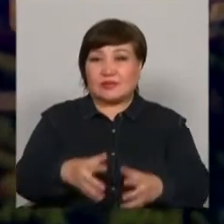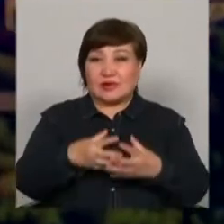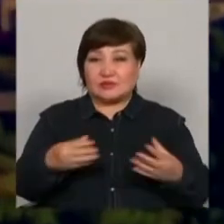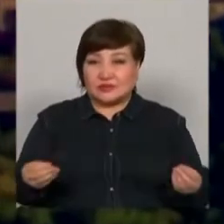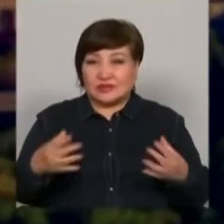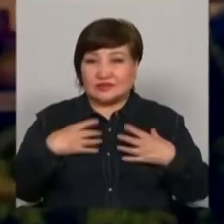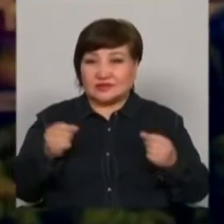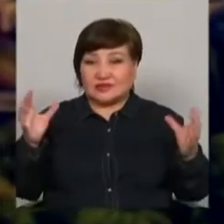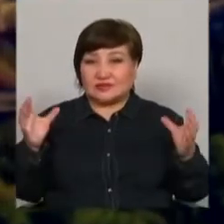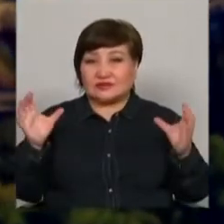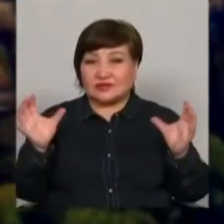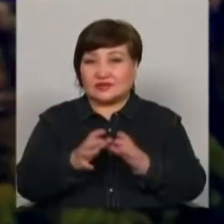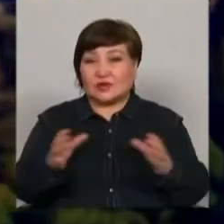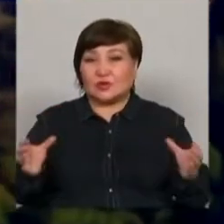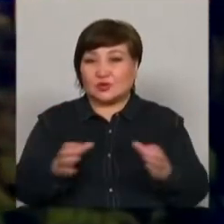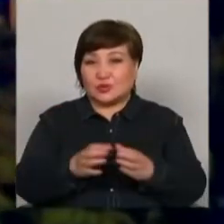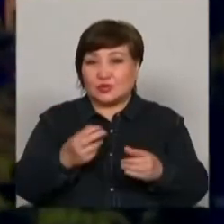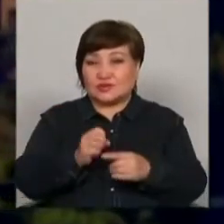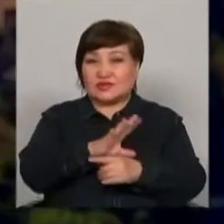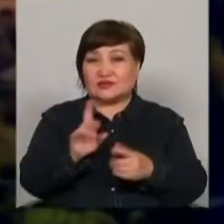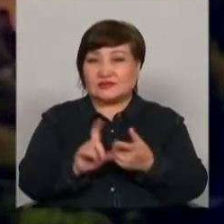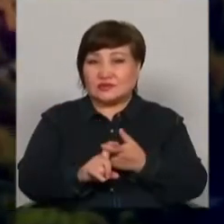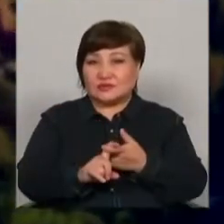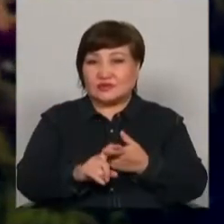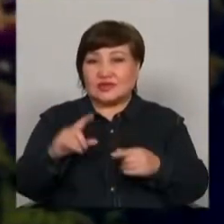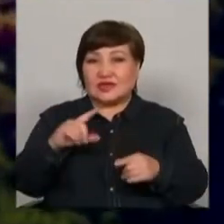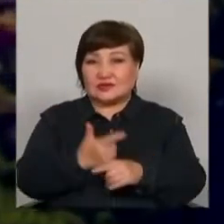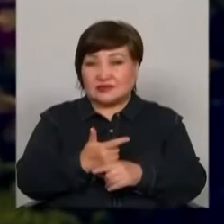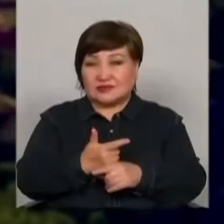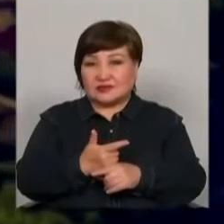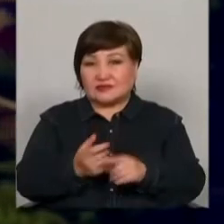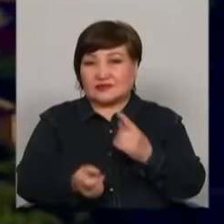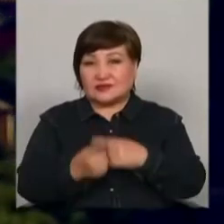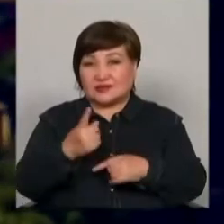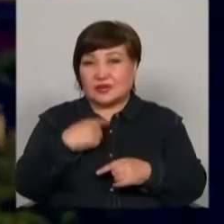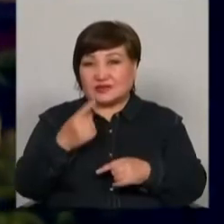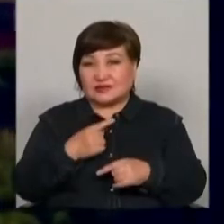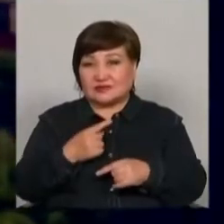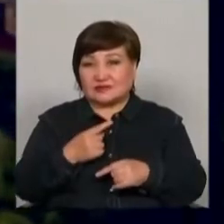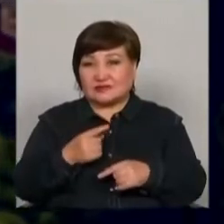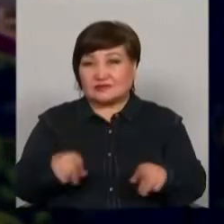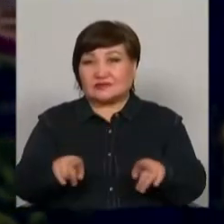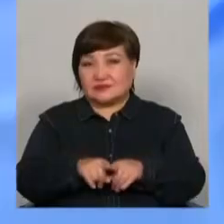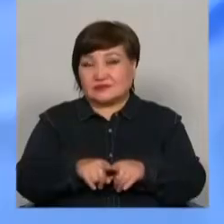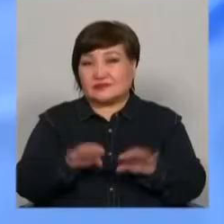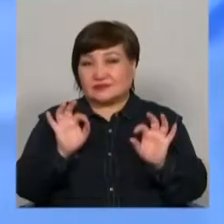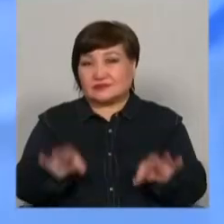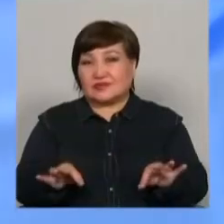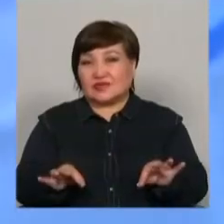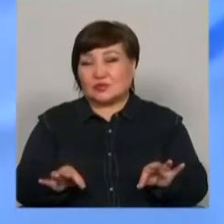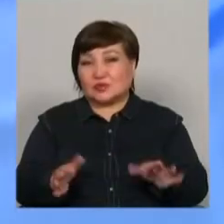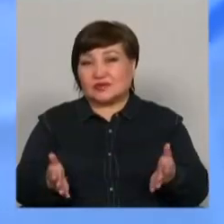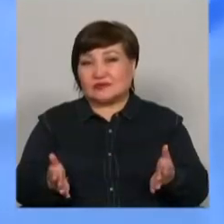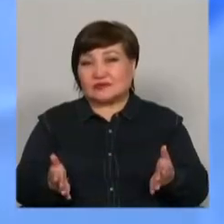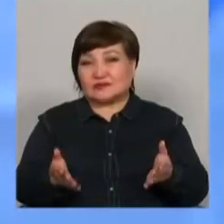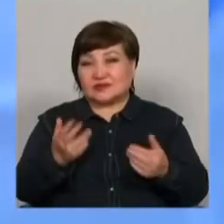денсаулык сактоо уюму осы коронавирус кайтадан өршүйт деген экен. Демек, рас болуп отур го. Я, энди барлык